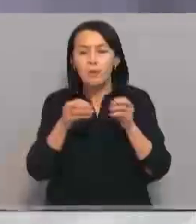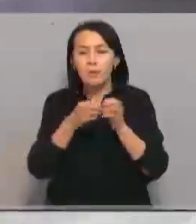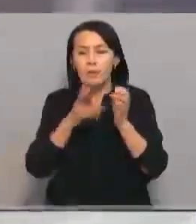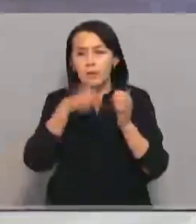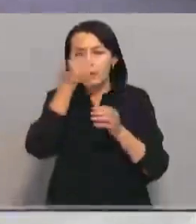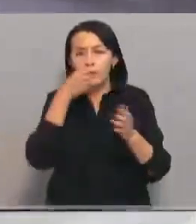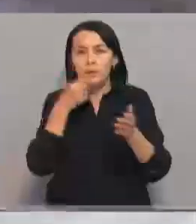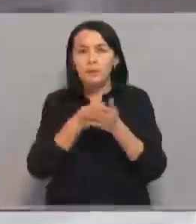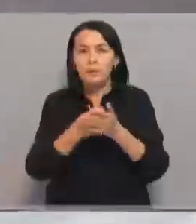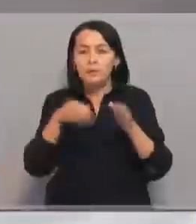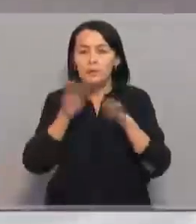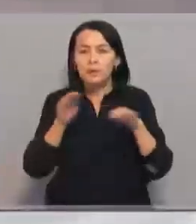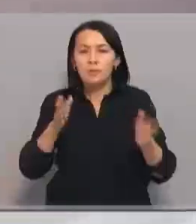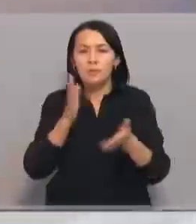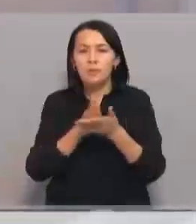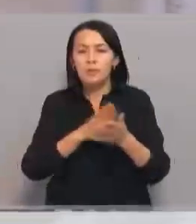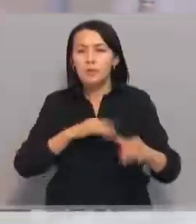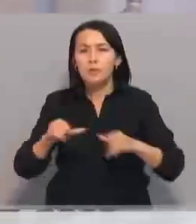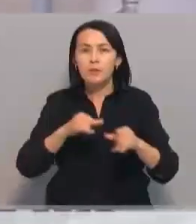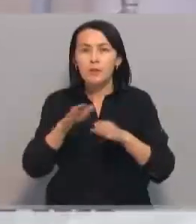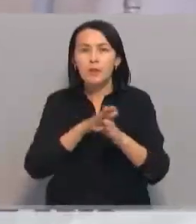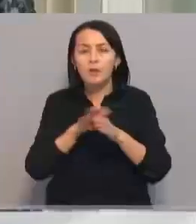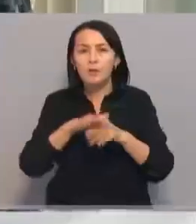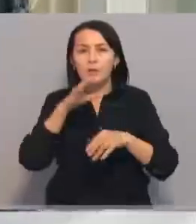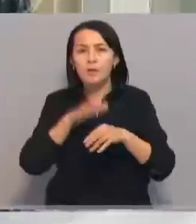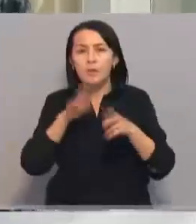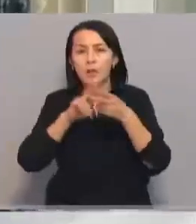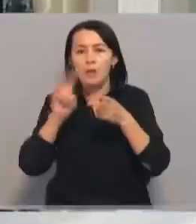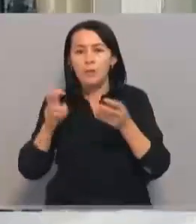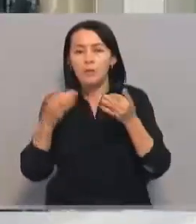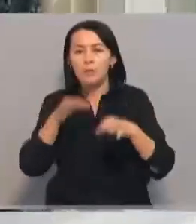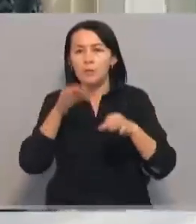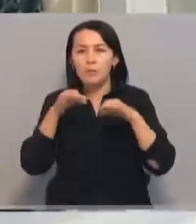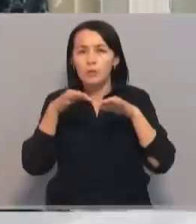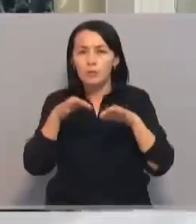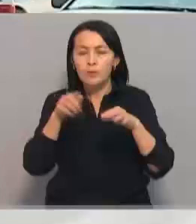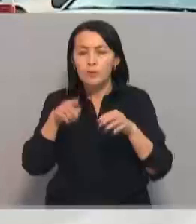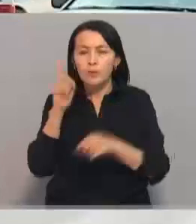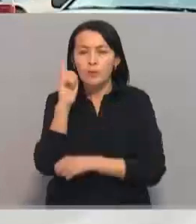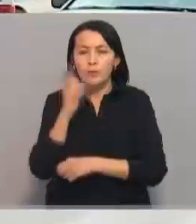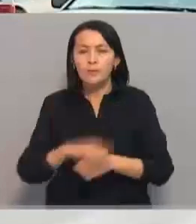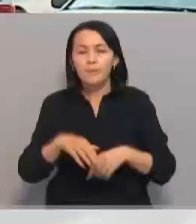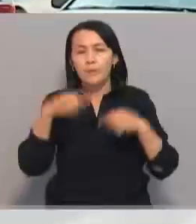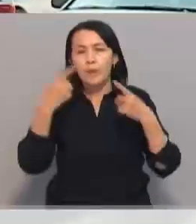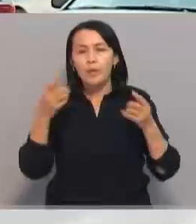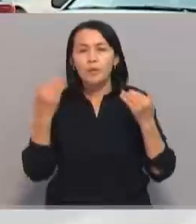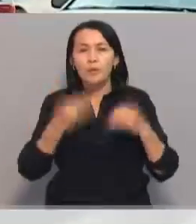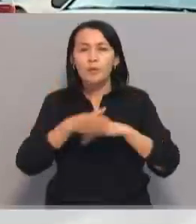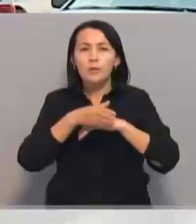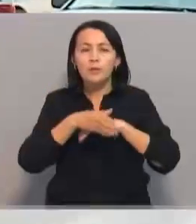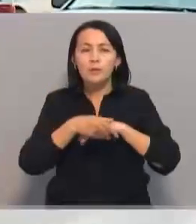жасқа толмағандар да бар. Олар түрлі қылмыстар бойынша қамауға алынған. Соттың үкімі шыққанша осында ұсталады. Әр түрлі